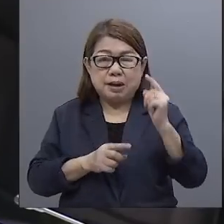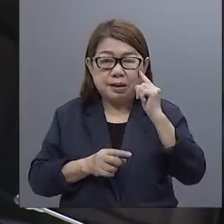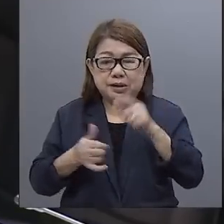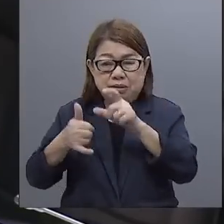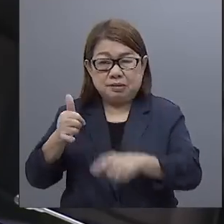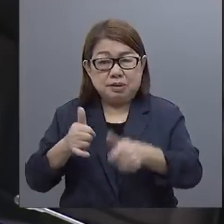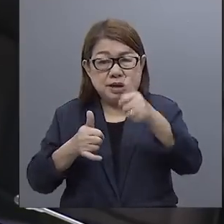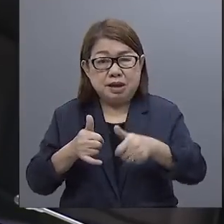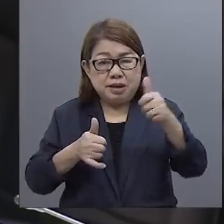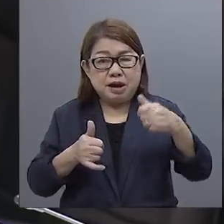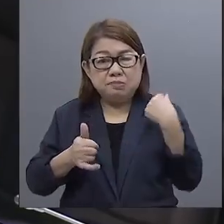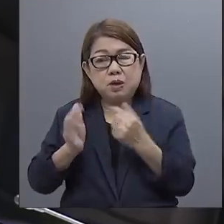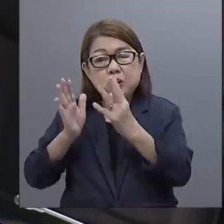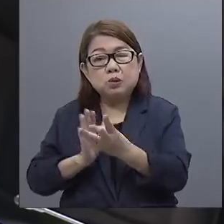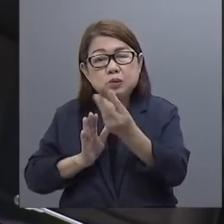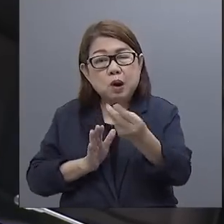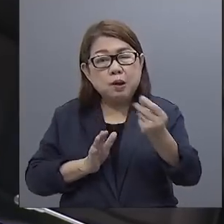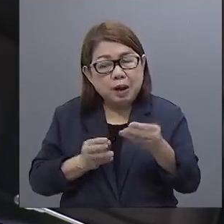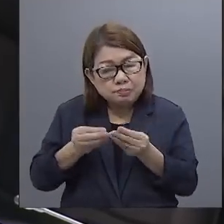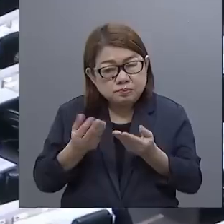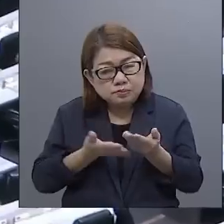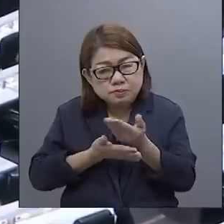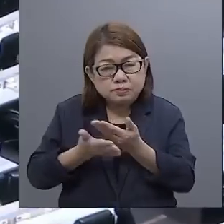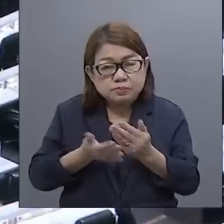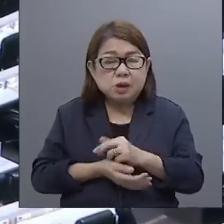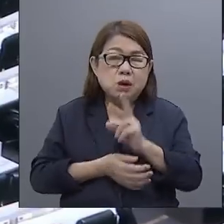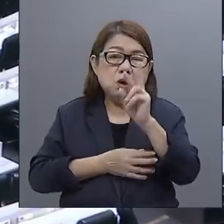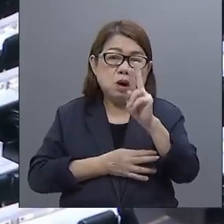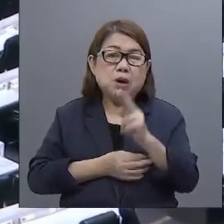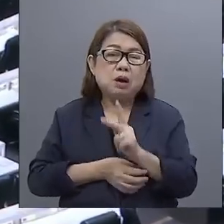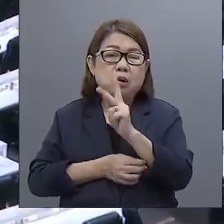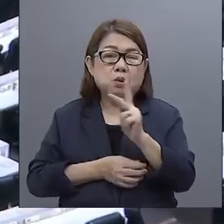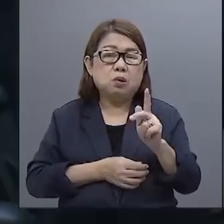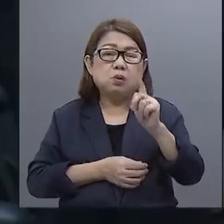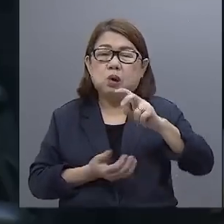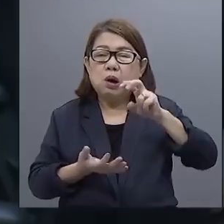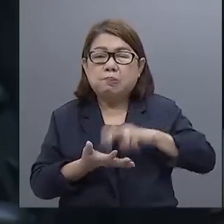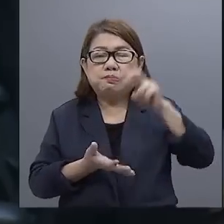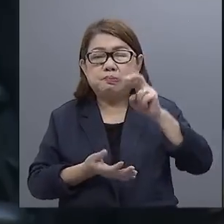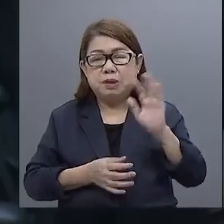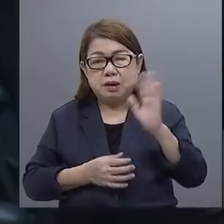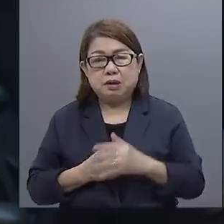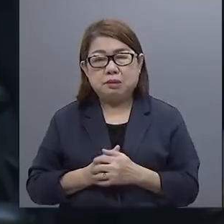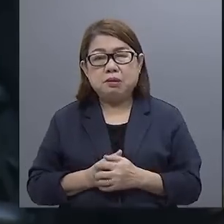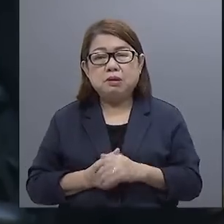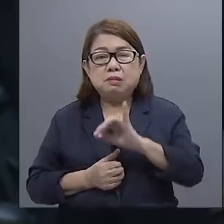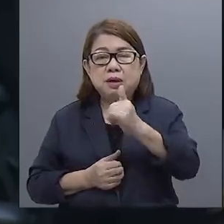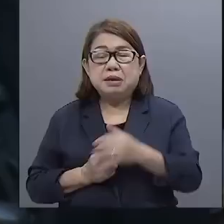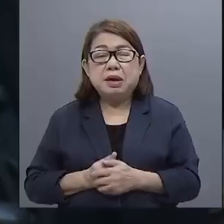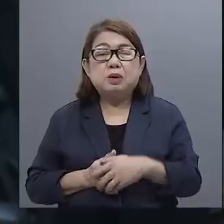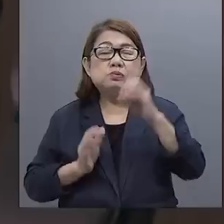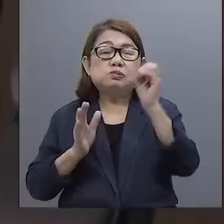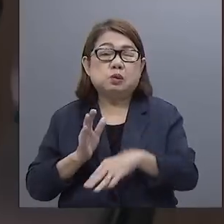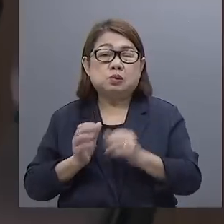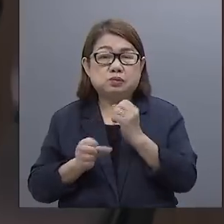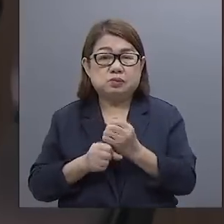แหละค่ะว่ามีเท่านั้นเท่านี้ไปสุ่มเสี่ยงกับกกต.ไม่รับรองผลที่จะตามมาหรือหมายถึงโดนสอยนั่นแหละค่ะง